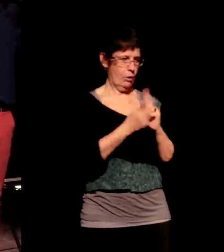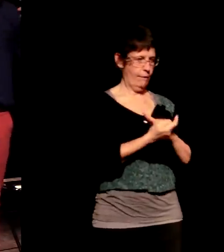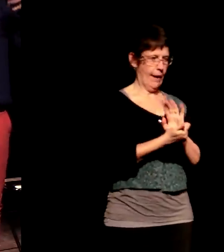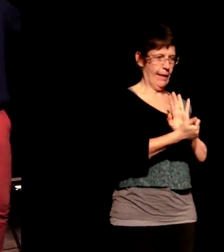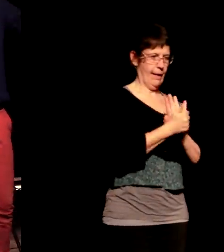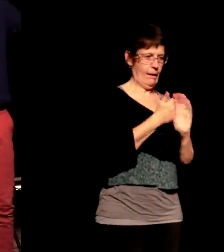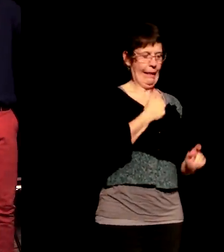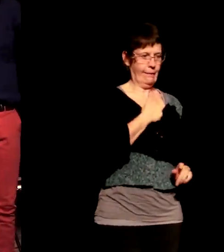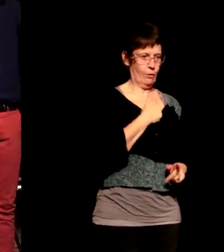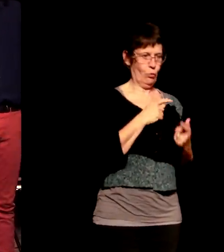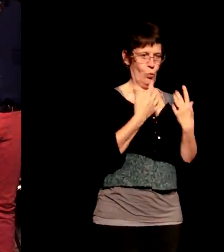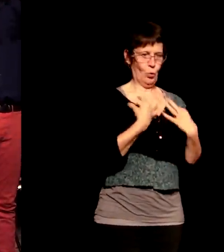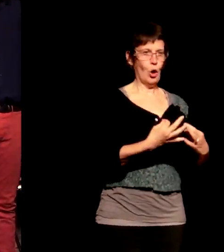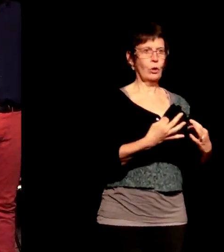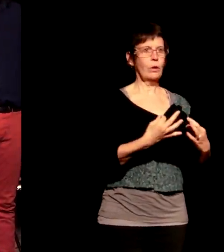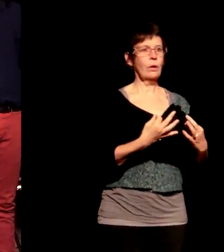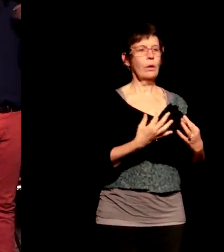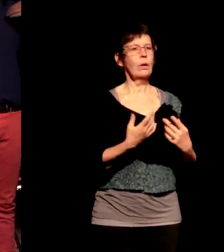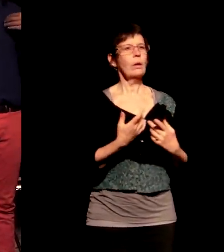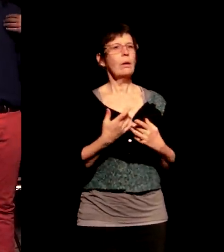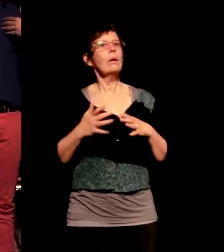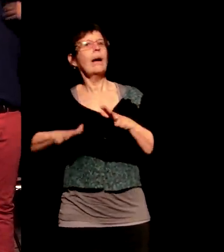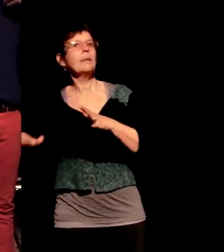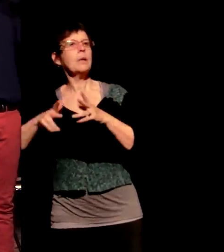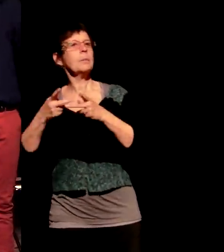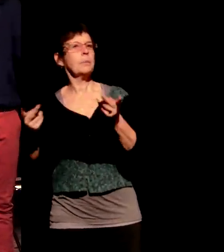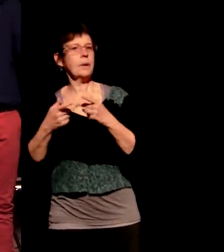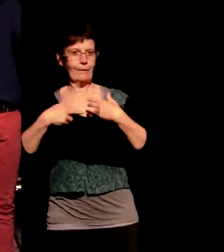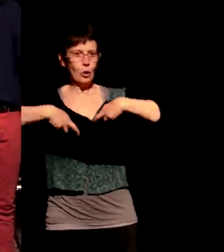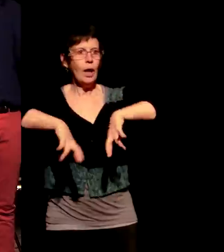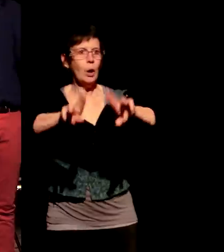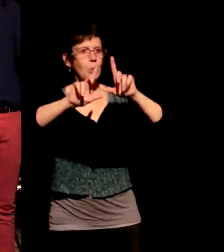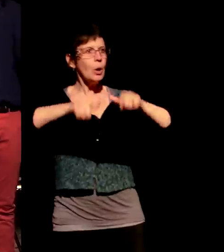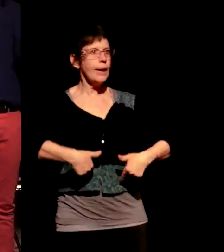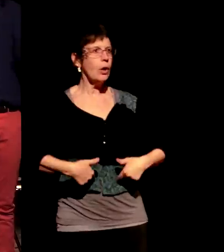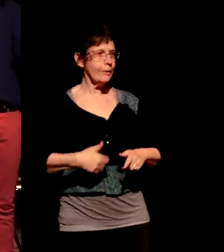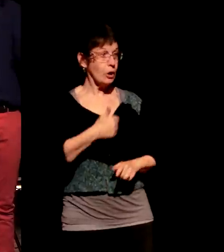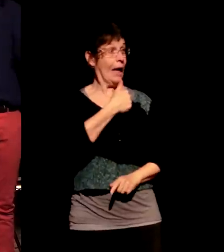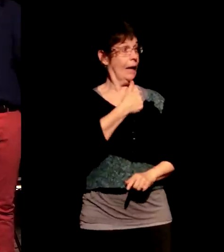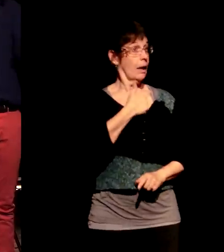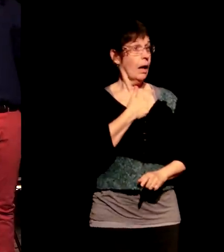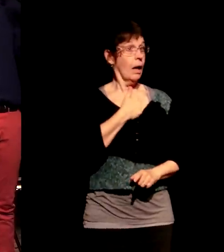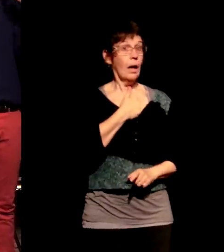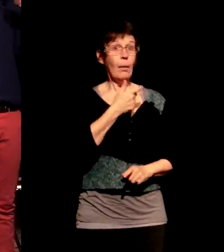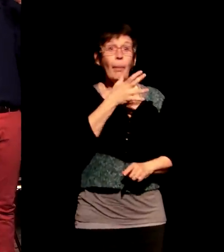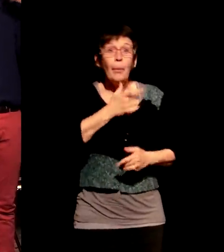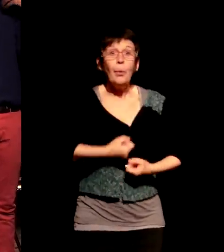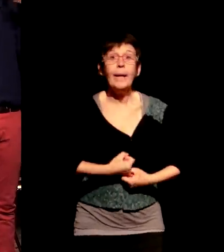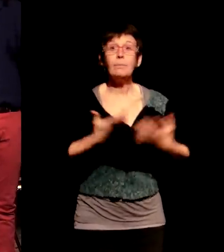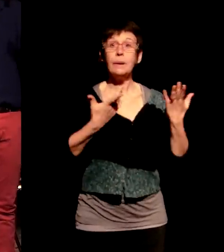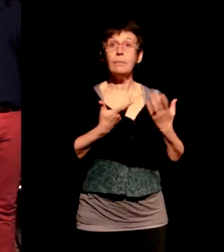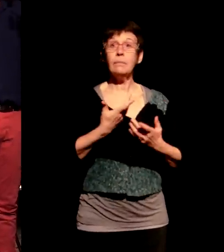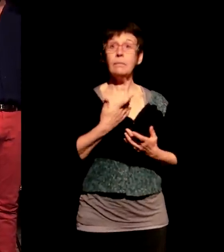dans certains espaces publics, par exemple dans la rue ou à l'école, ne peut plus exprimer sa conscience, si la